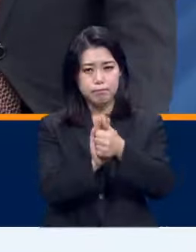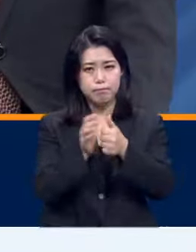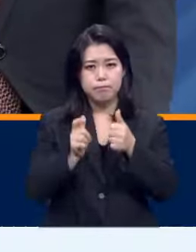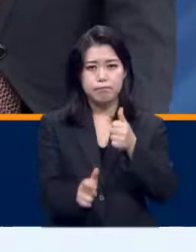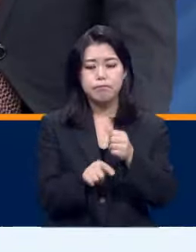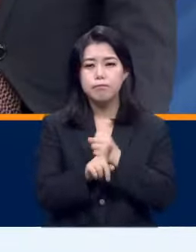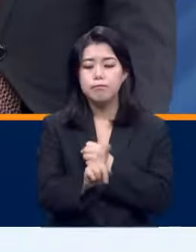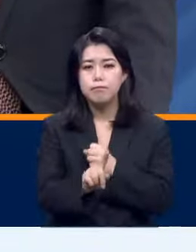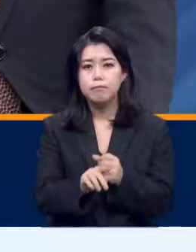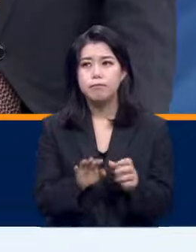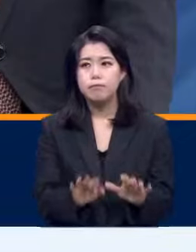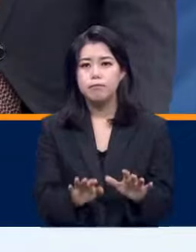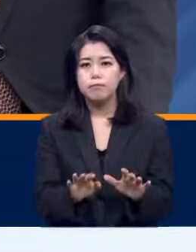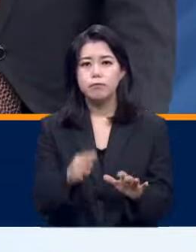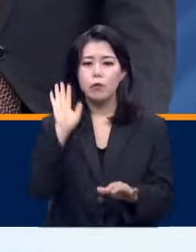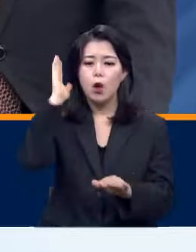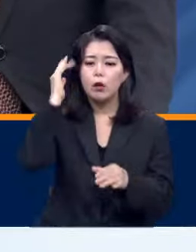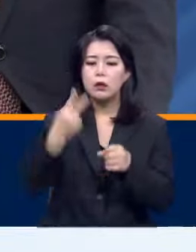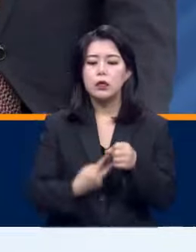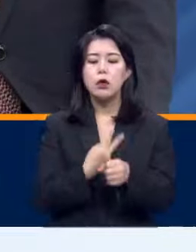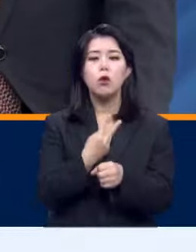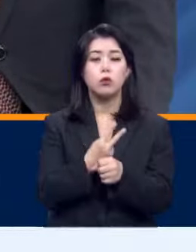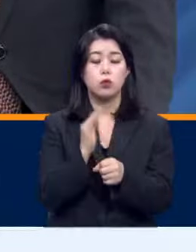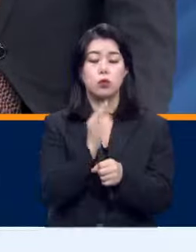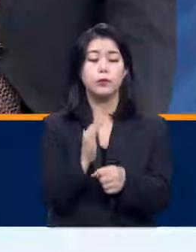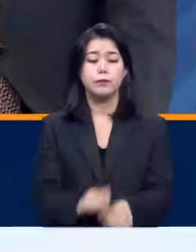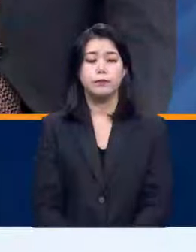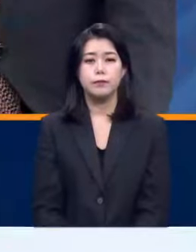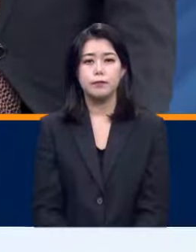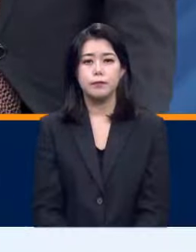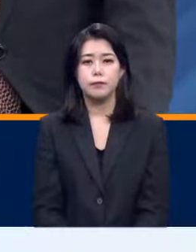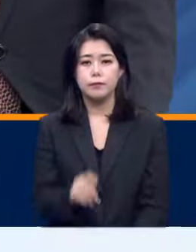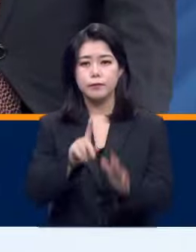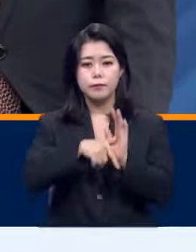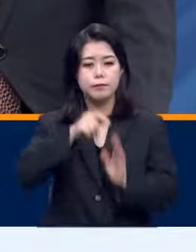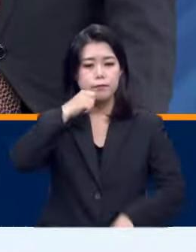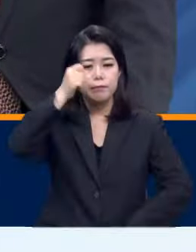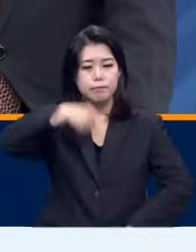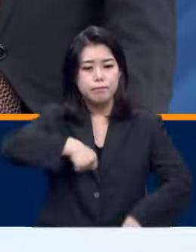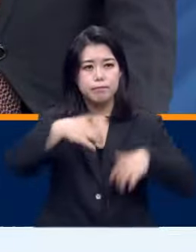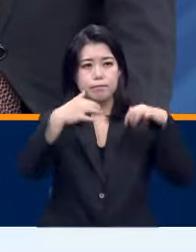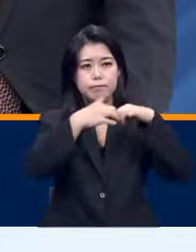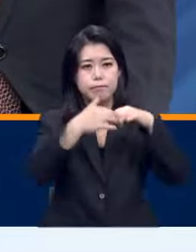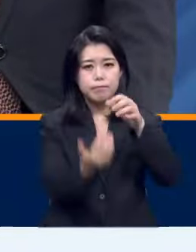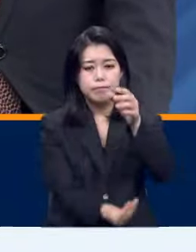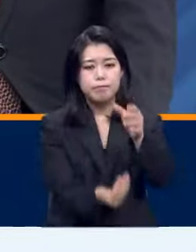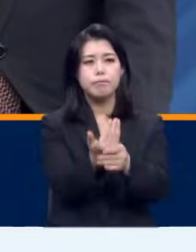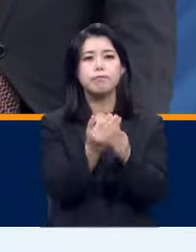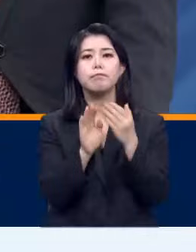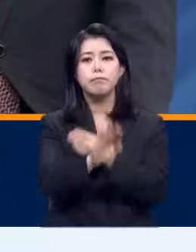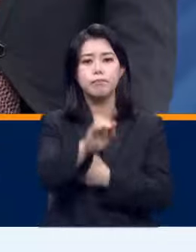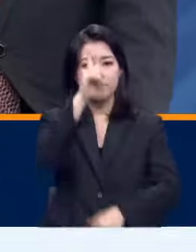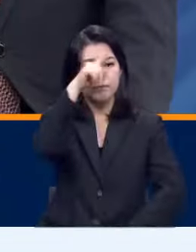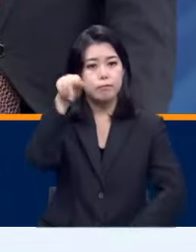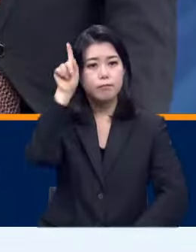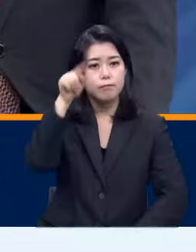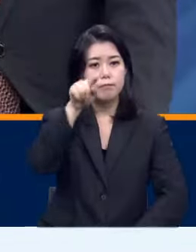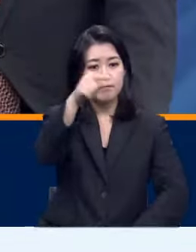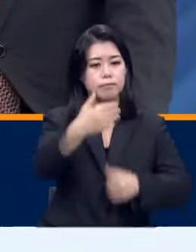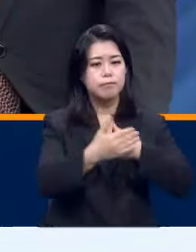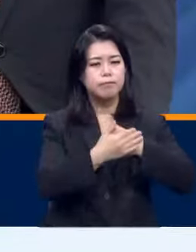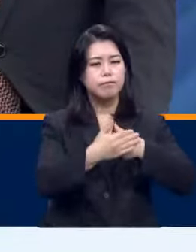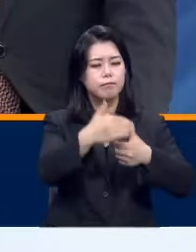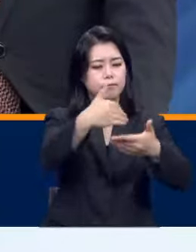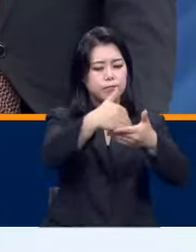뭐 최근 한 2년 상관인데 그 2년 상간에 어 루크음 쟁 터지고 나서 러시아 측으로부터 뭔가 이제 그 지원